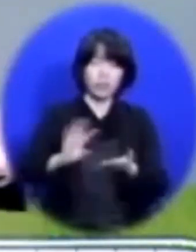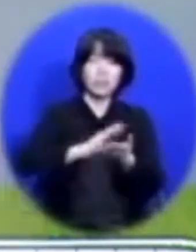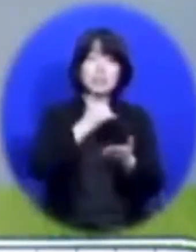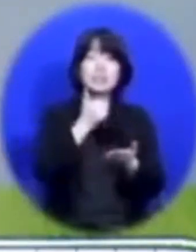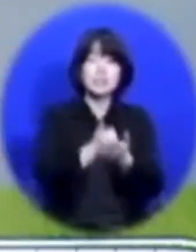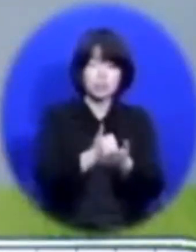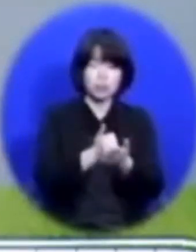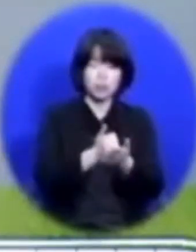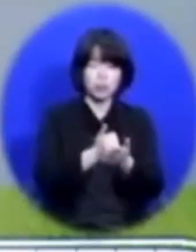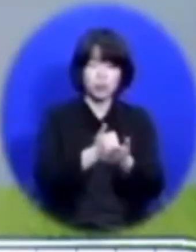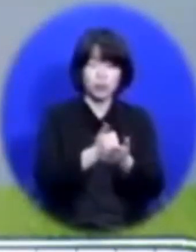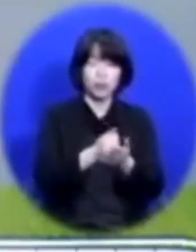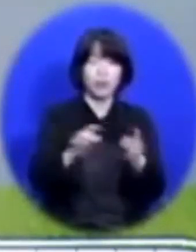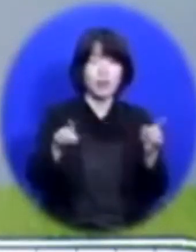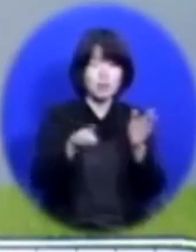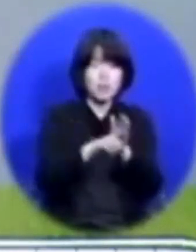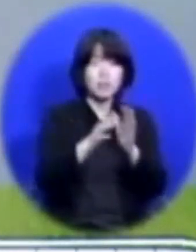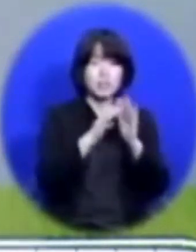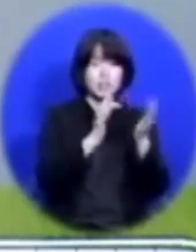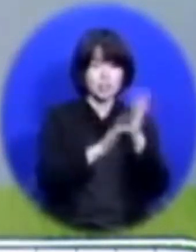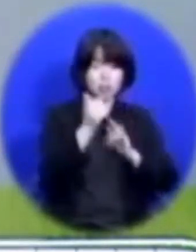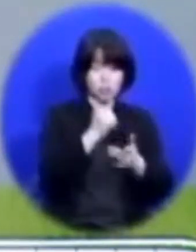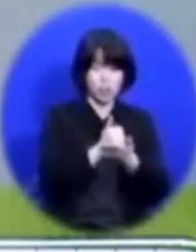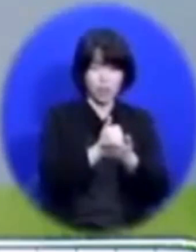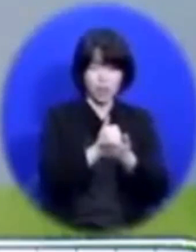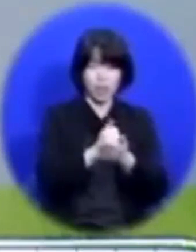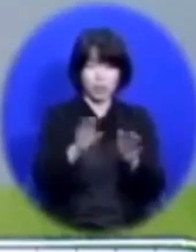자유주의신학에기반한기독교인들이믿는예수는